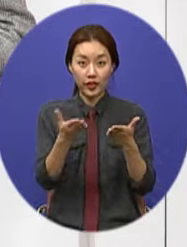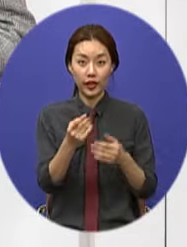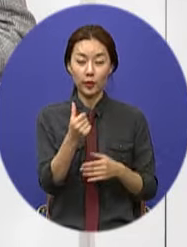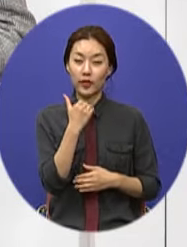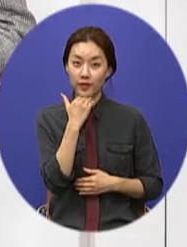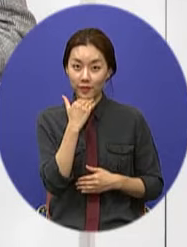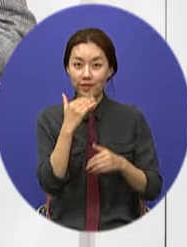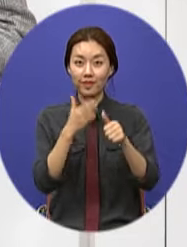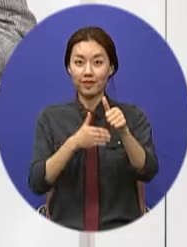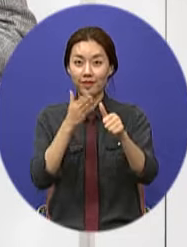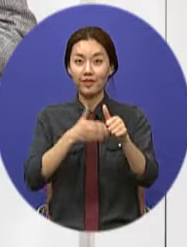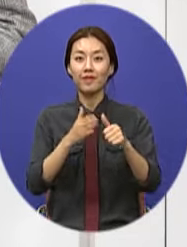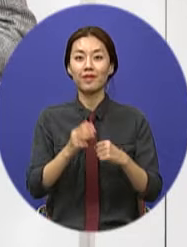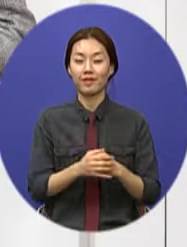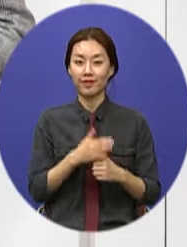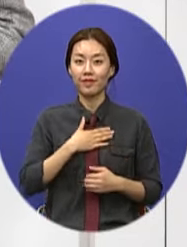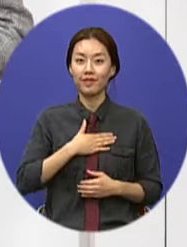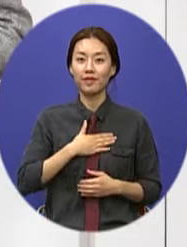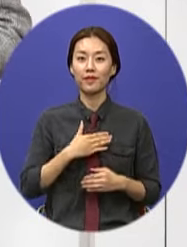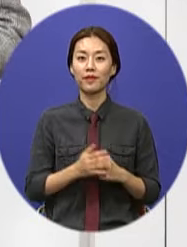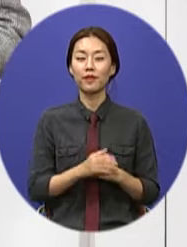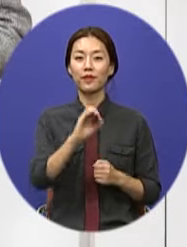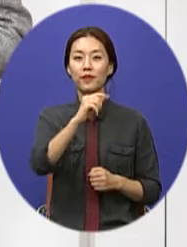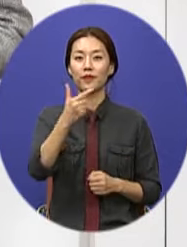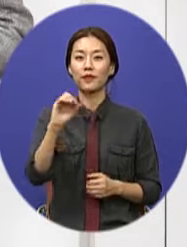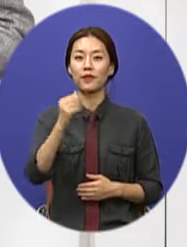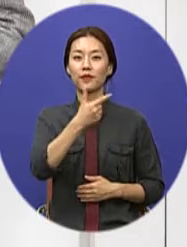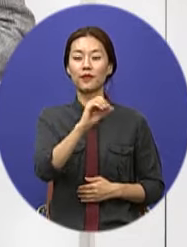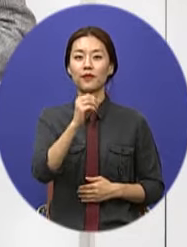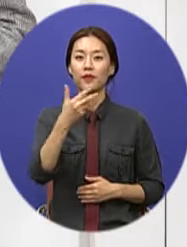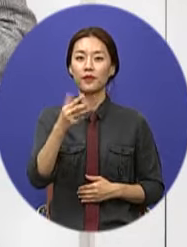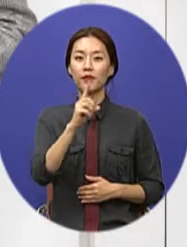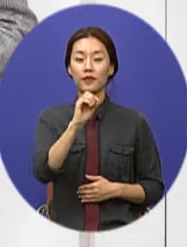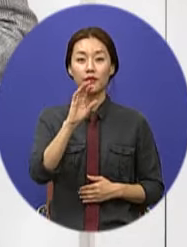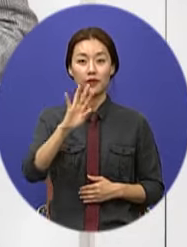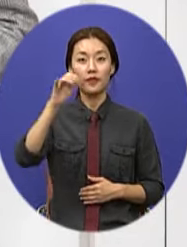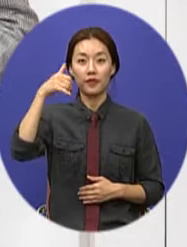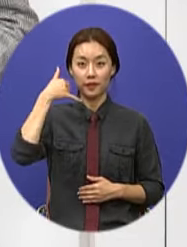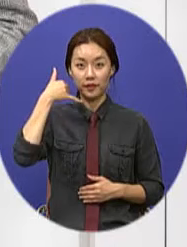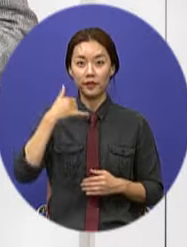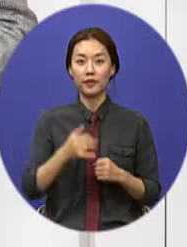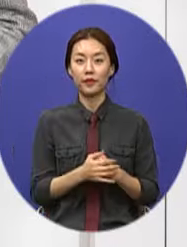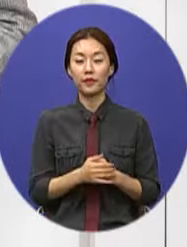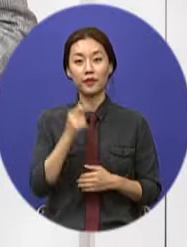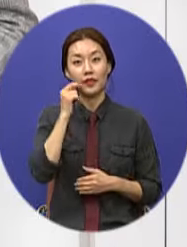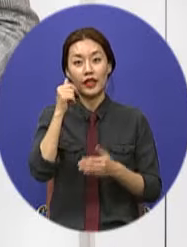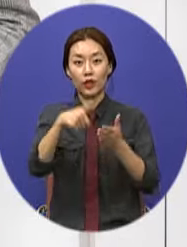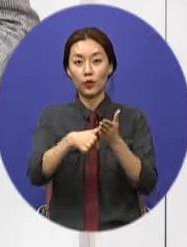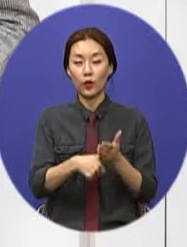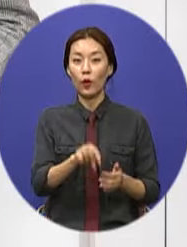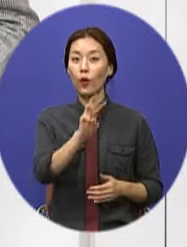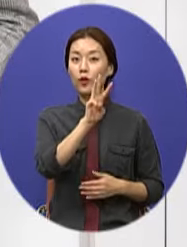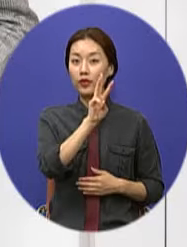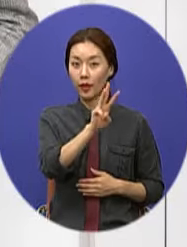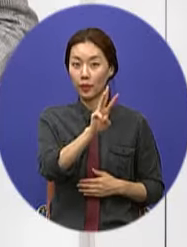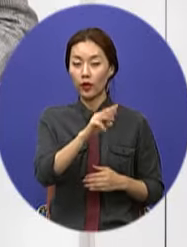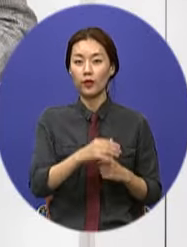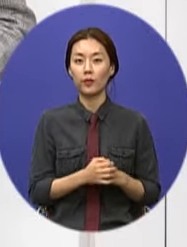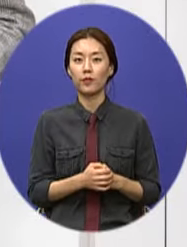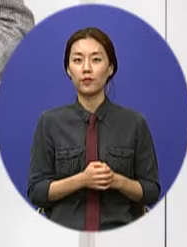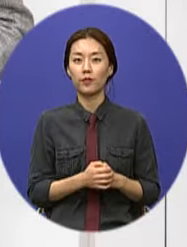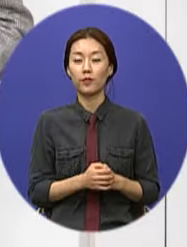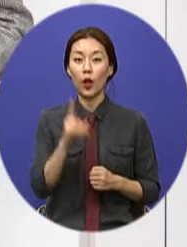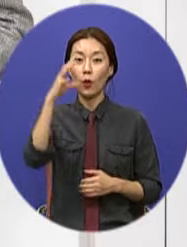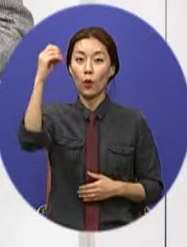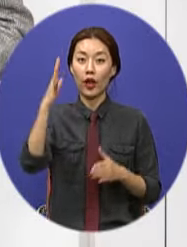기다려 주세요. 예, 예. 네, 060-608-1004번 전화하시고요. 인기상 투표 3번 누르시고요.